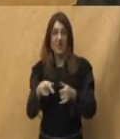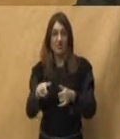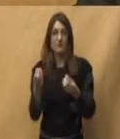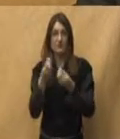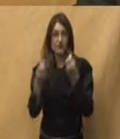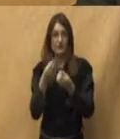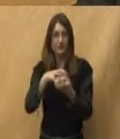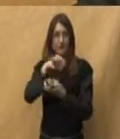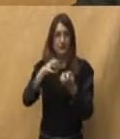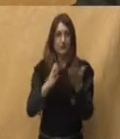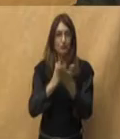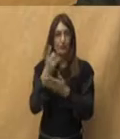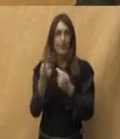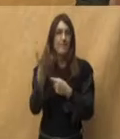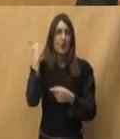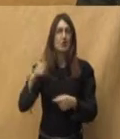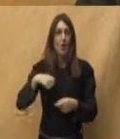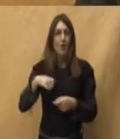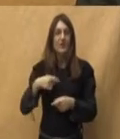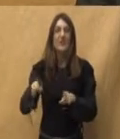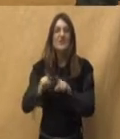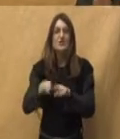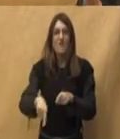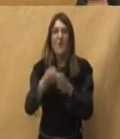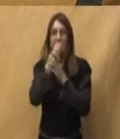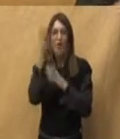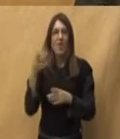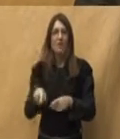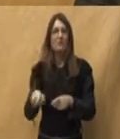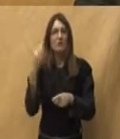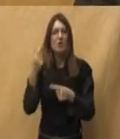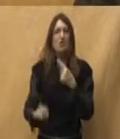se dogodili sad, prošle godine i proljetos,